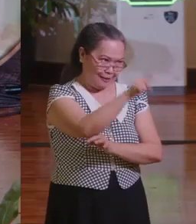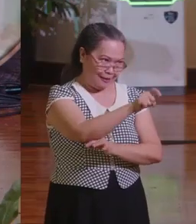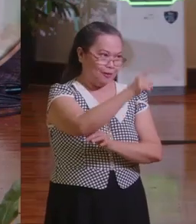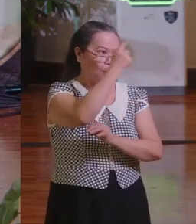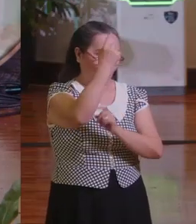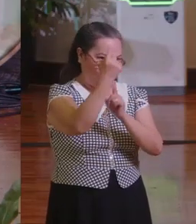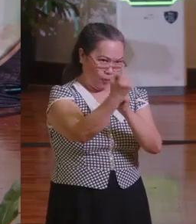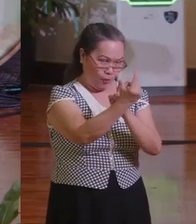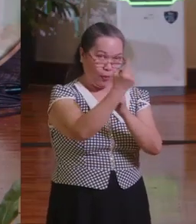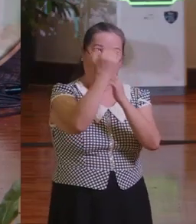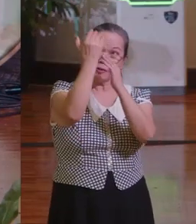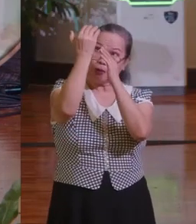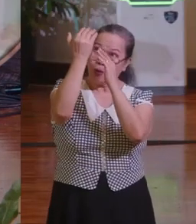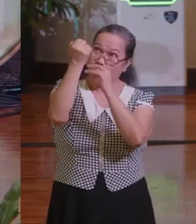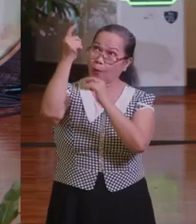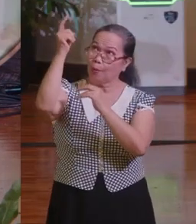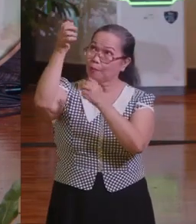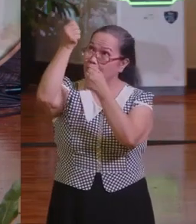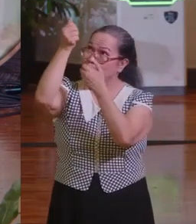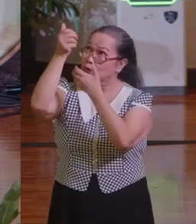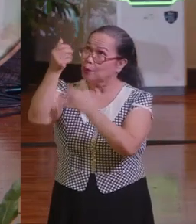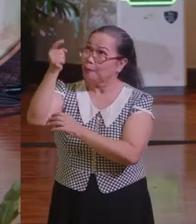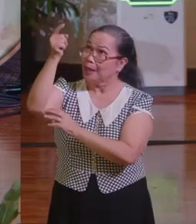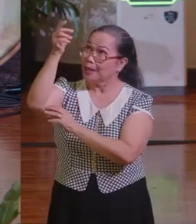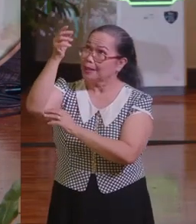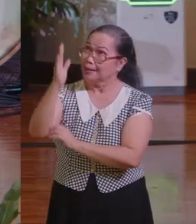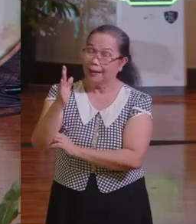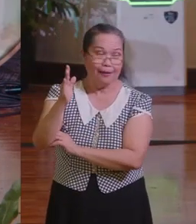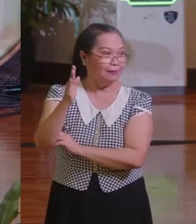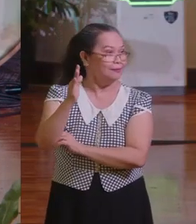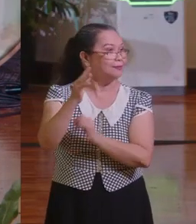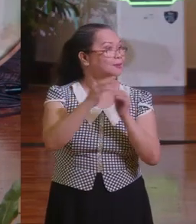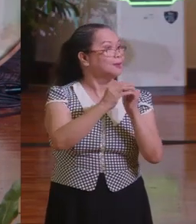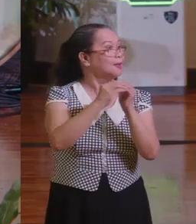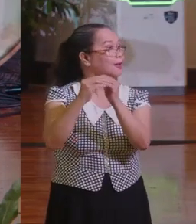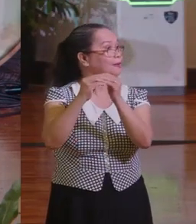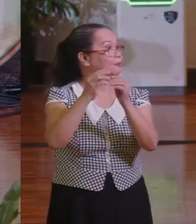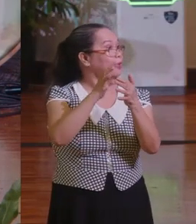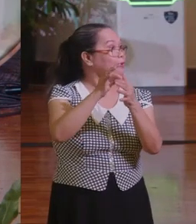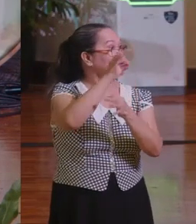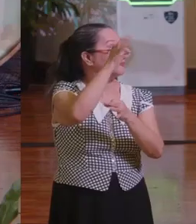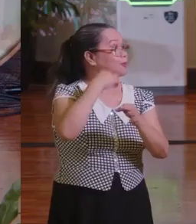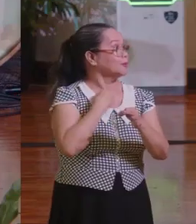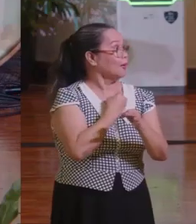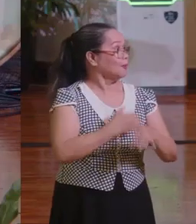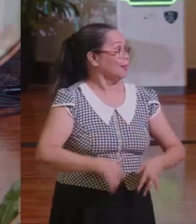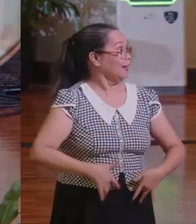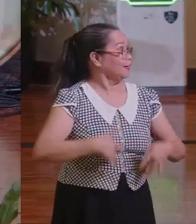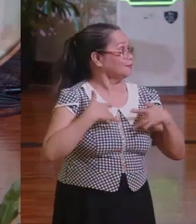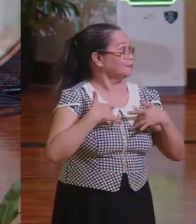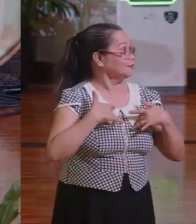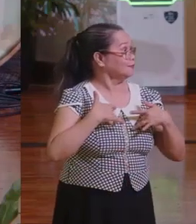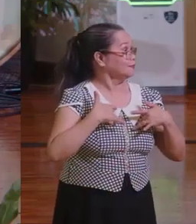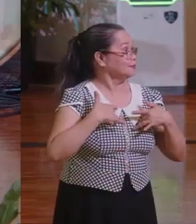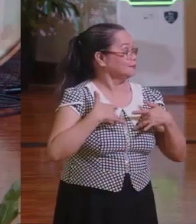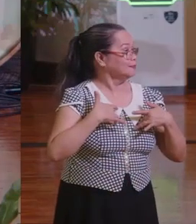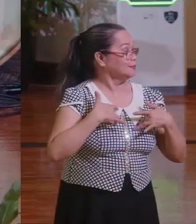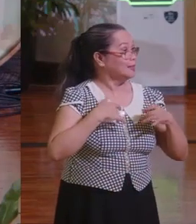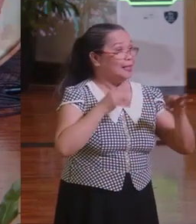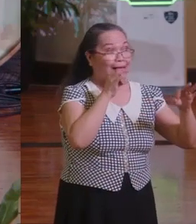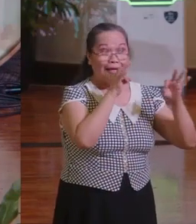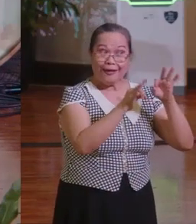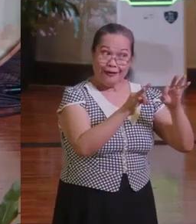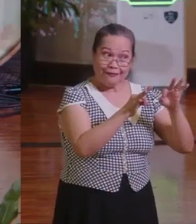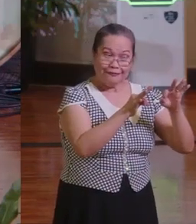palaging umaasa sa pagsunod natin sa pamumuno ng Espiritu sa ating buhay. Kapag hindi